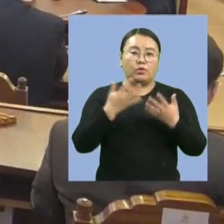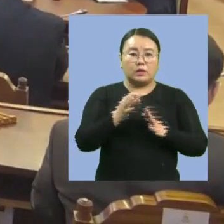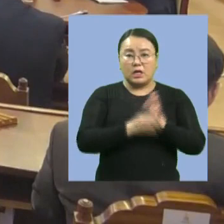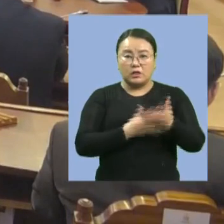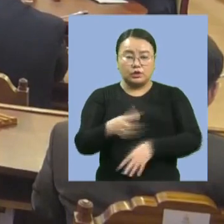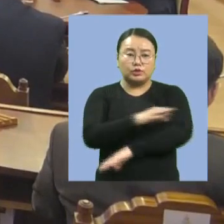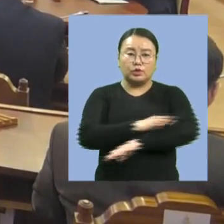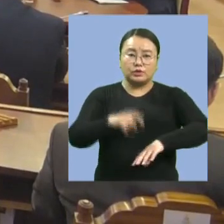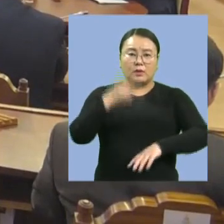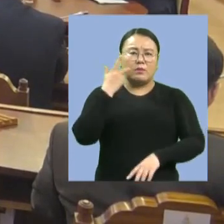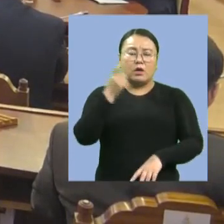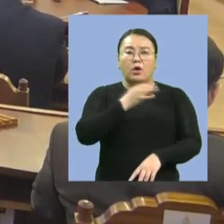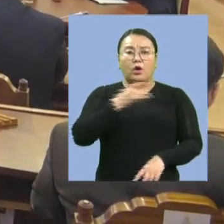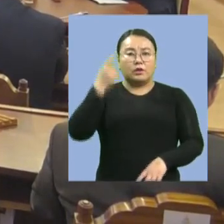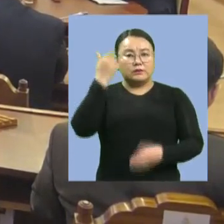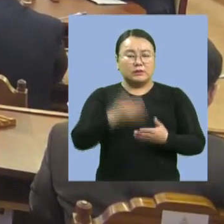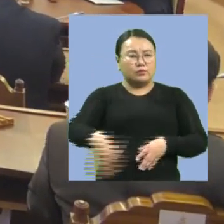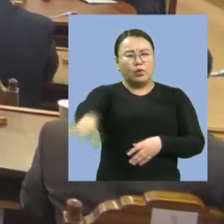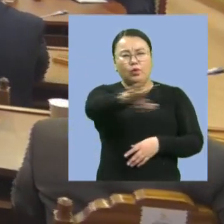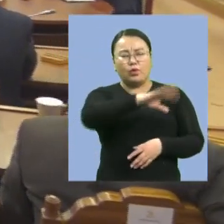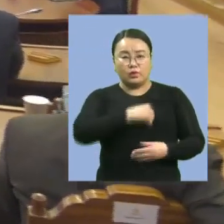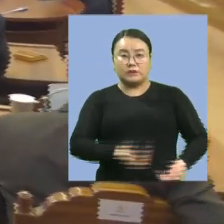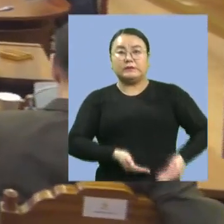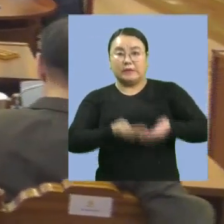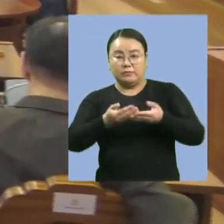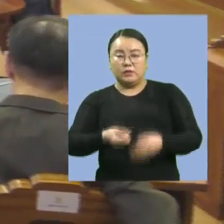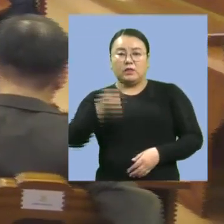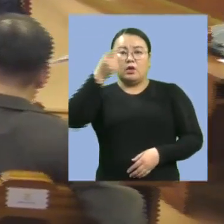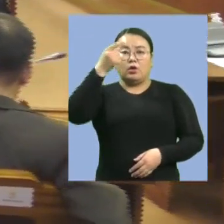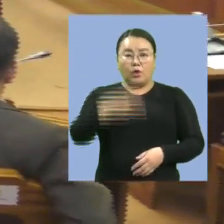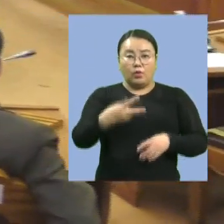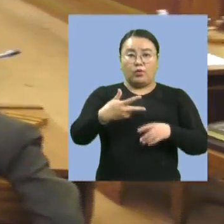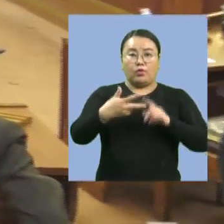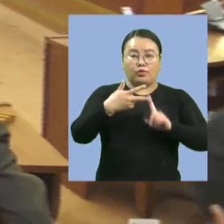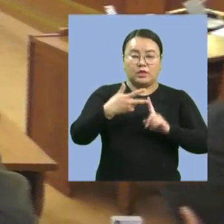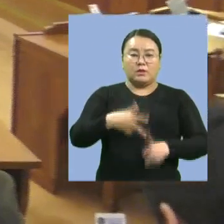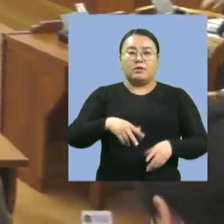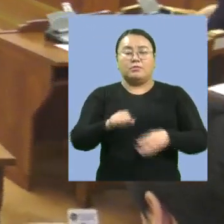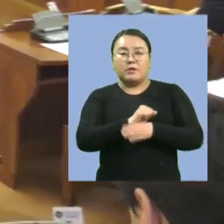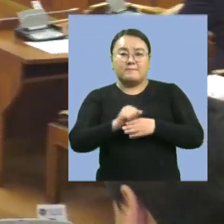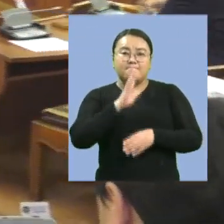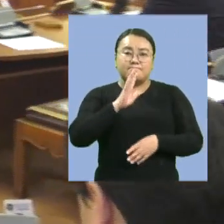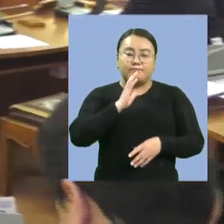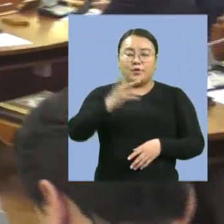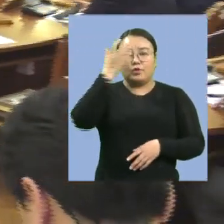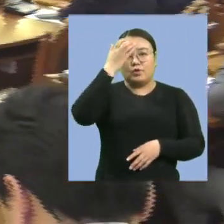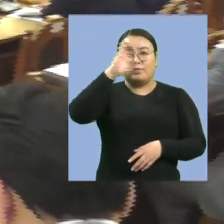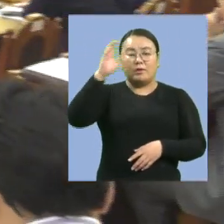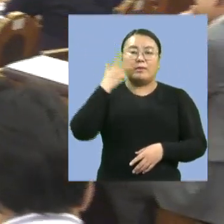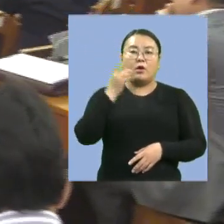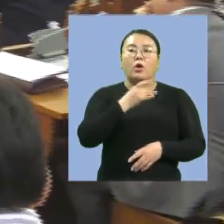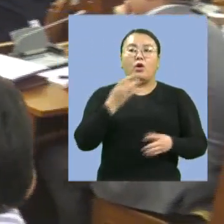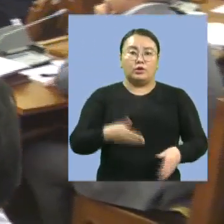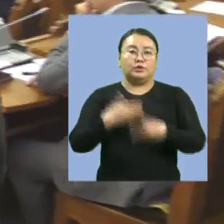уралдаанд хэлцэж, төслийг байнгын орооны саналыг нийт гишүүдийн олонхан дэмжсэн учраас 3 дахь хэлцүүлэгт бэлтгүүлэхээр төрийн байгуултын байнгын